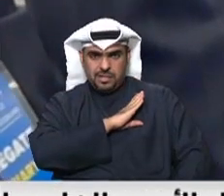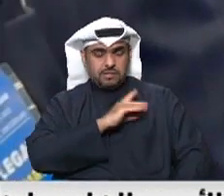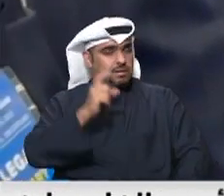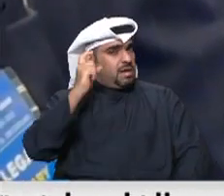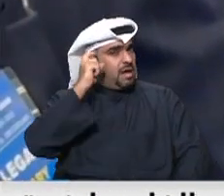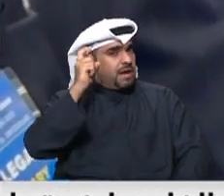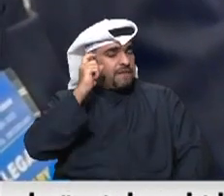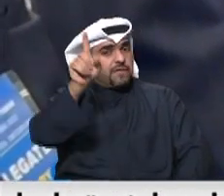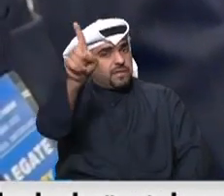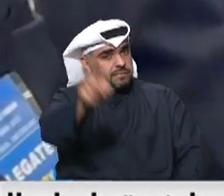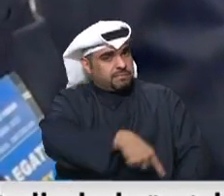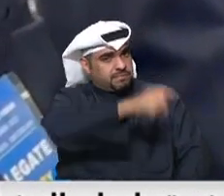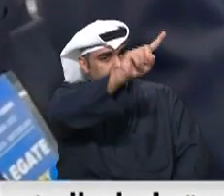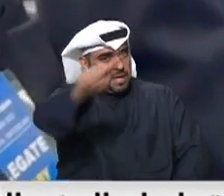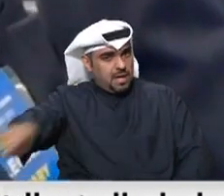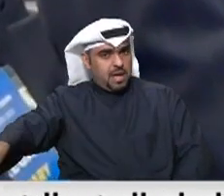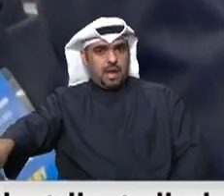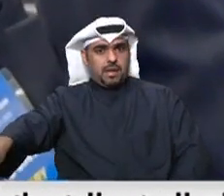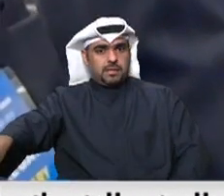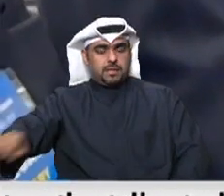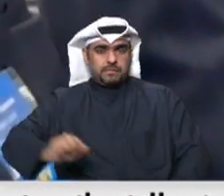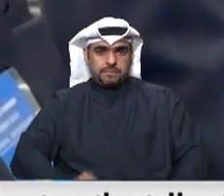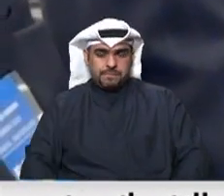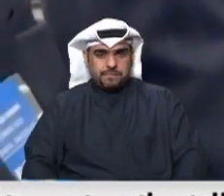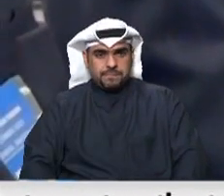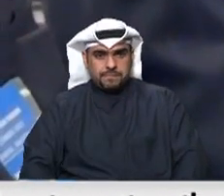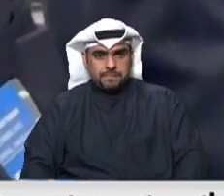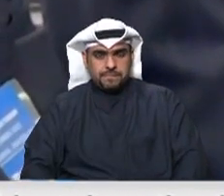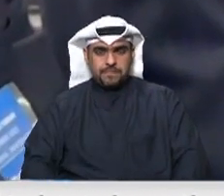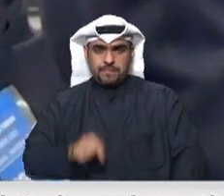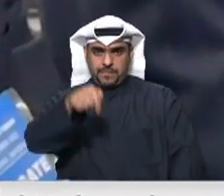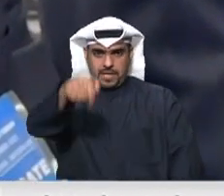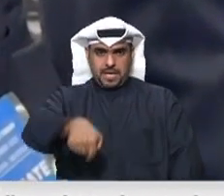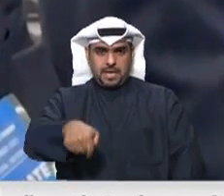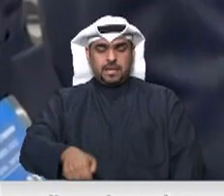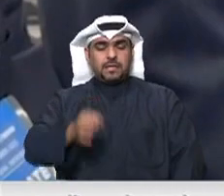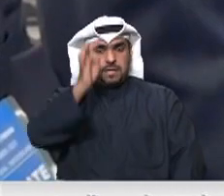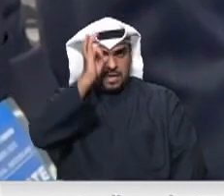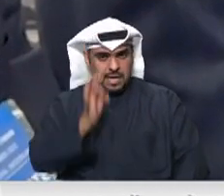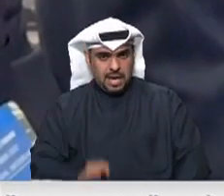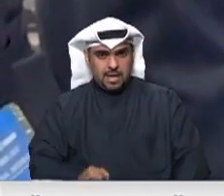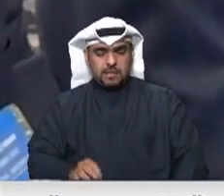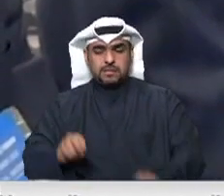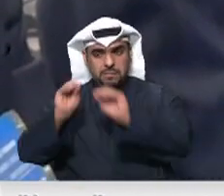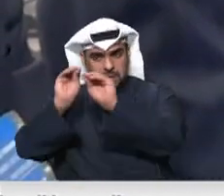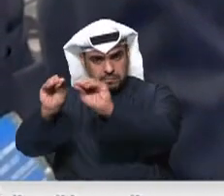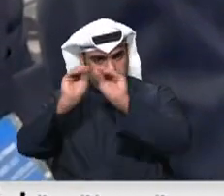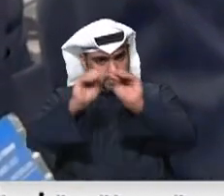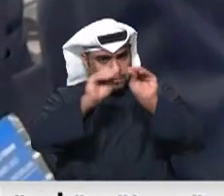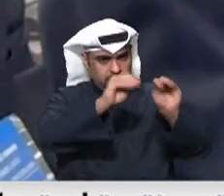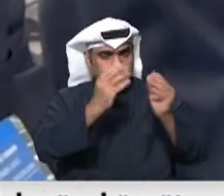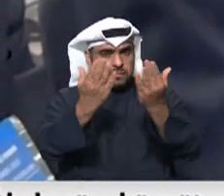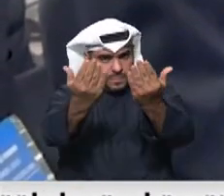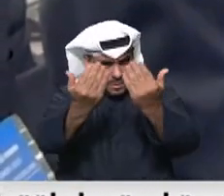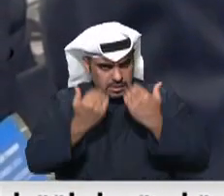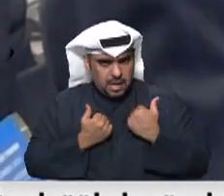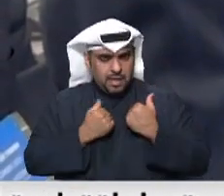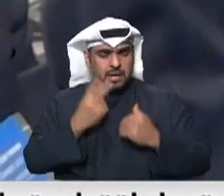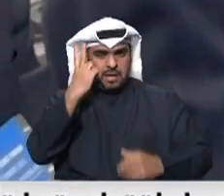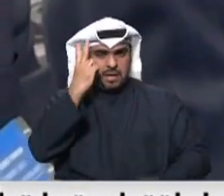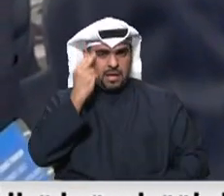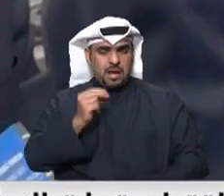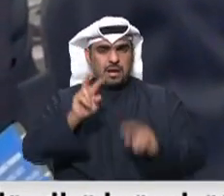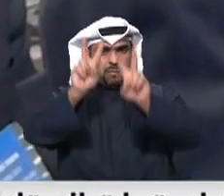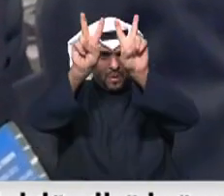تماماً ومستنكر بأشد العبارات، ويحتم علينا دعوة المجتمع الدولي إلى التحرك فوراً لوقف